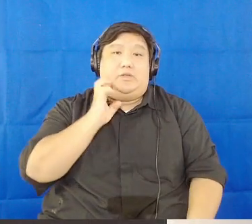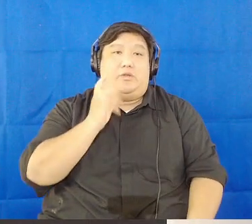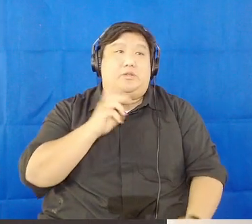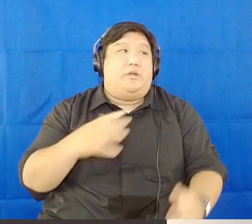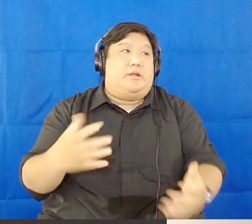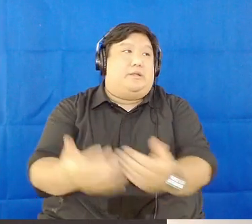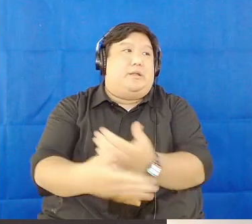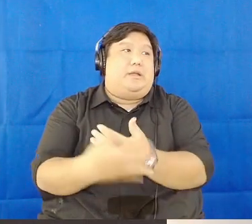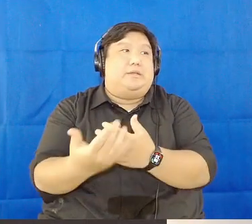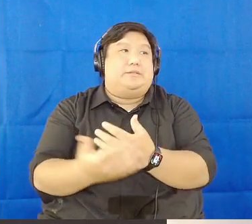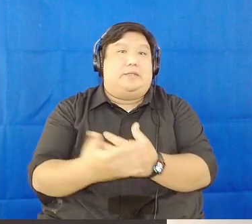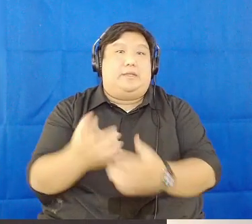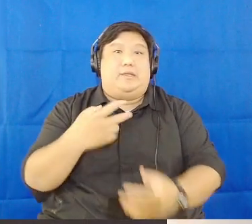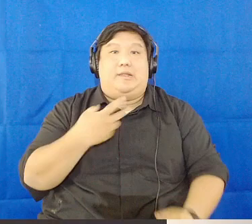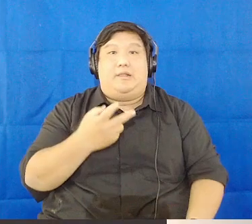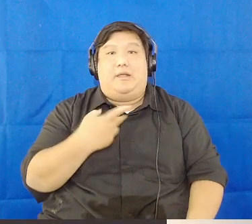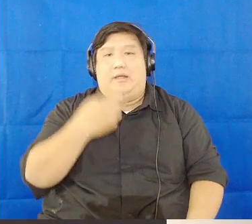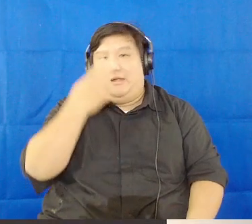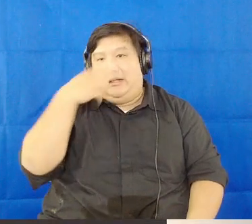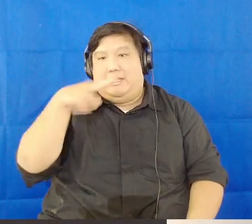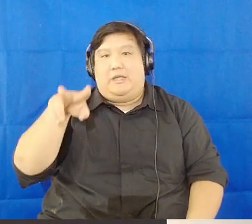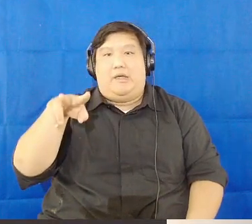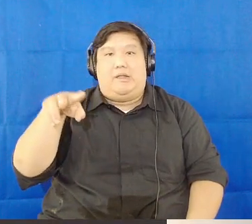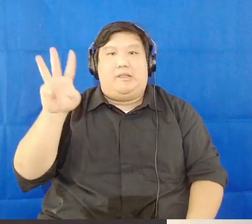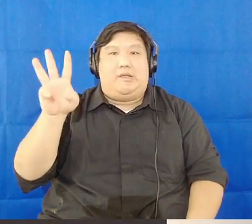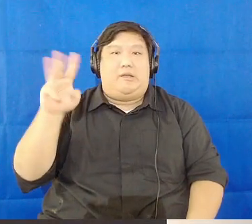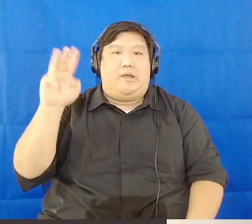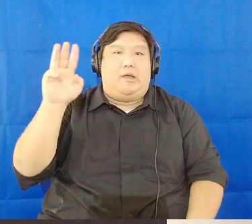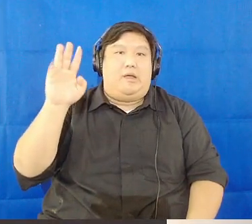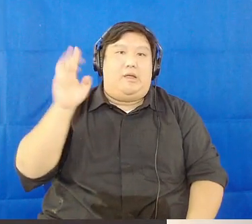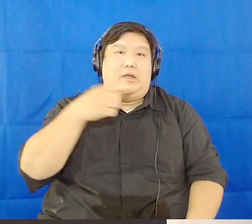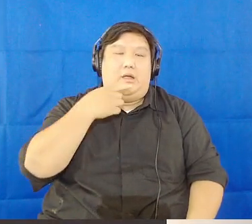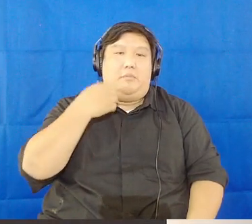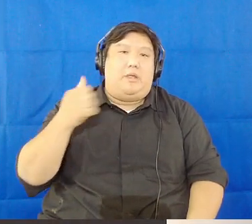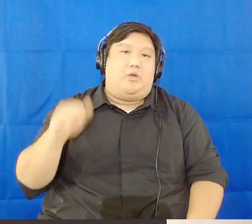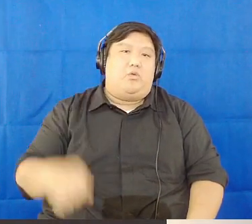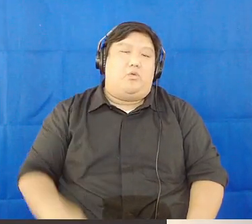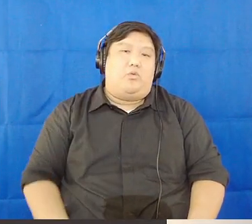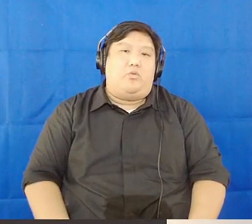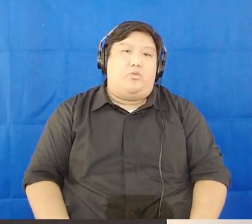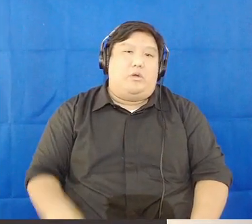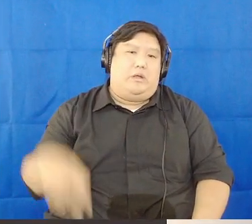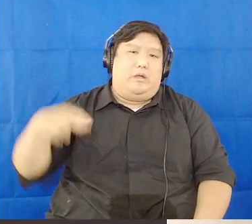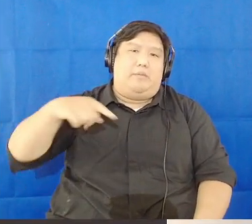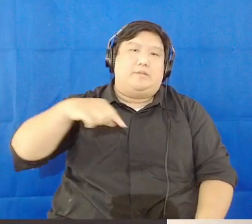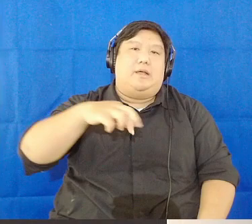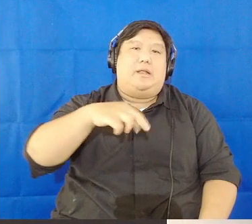kita lihat 3 minggu ini, itu menjadi sebuah perjalanan yang sangat